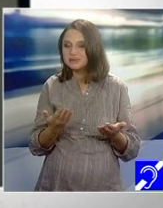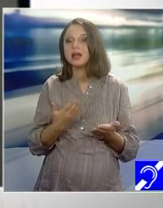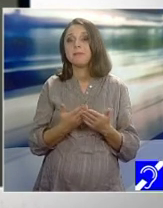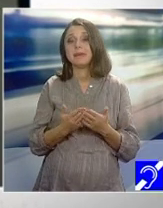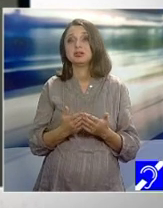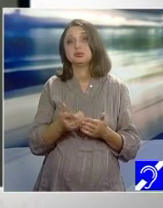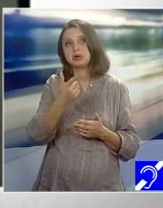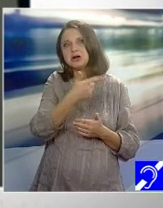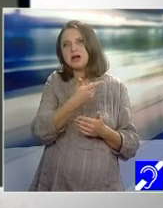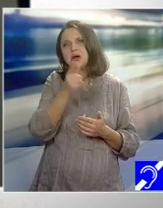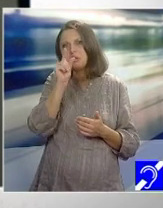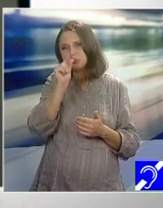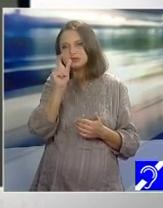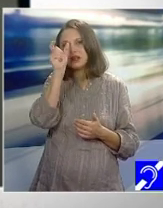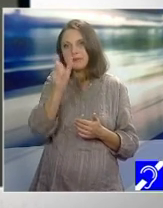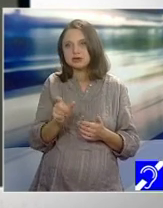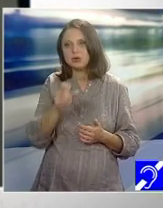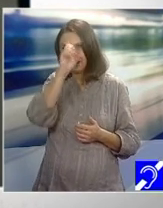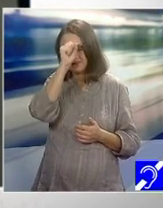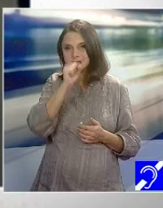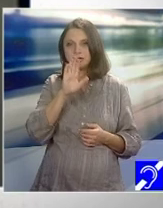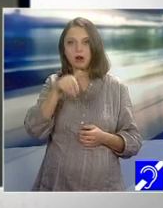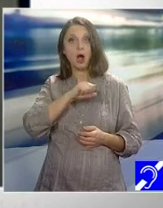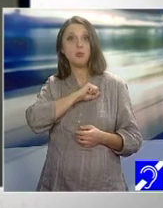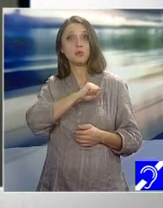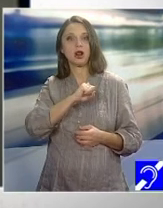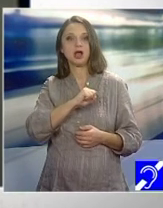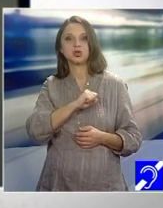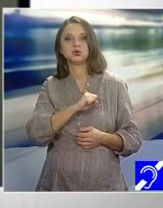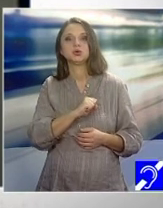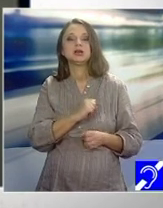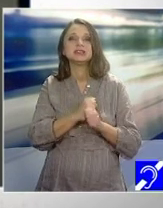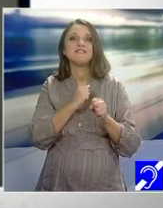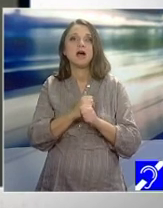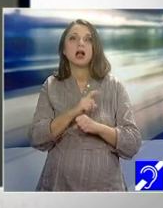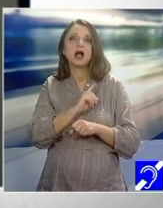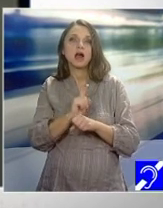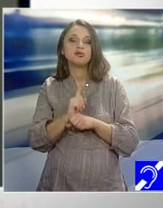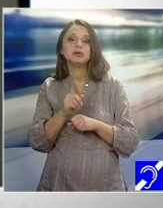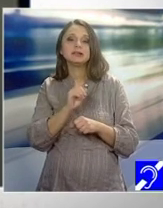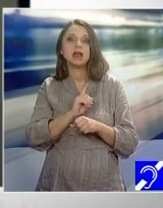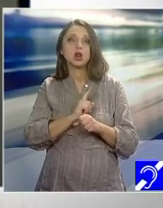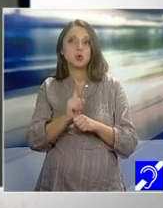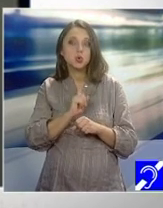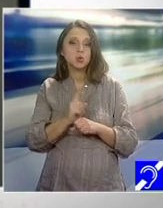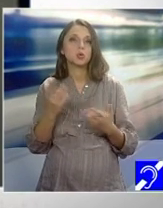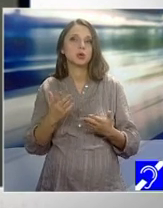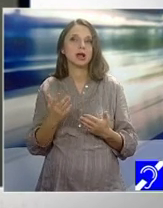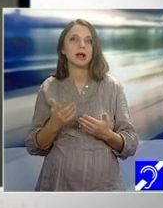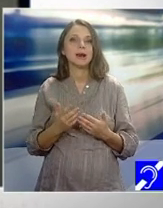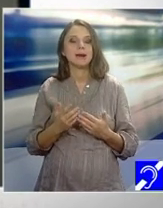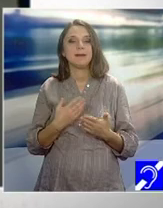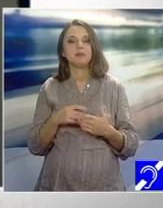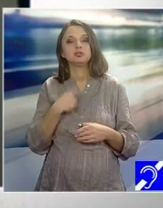și, să zicem, curajul să parcurgă anumite lucruri care pentru alții păreau imposibile. Și